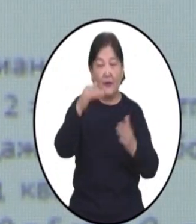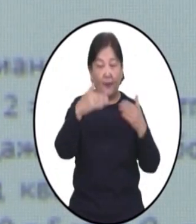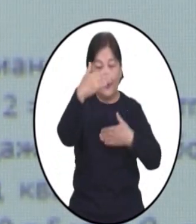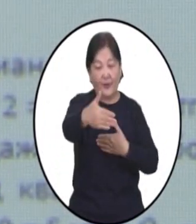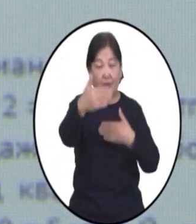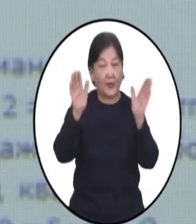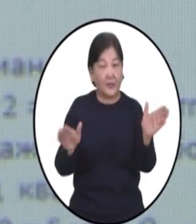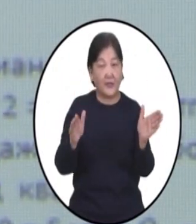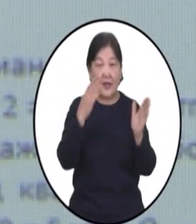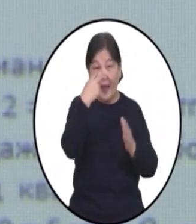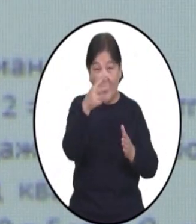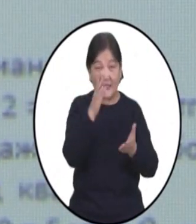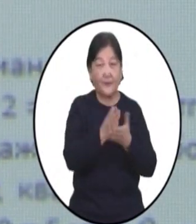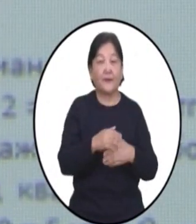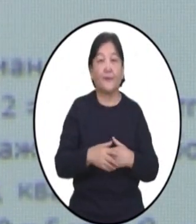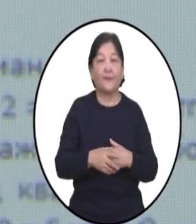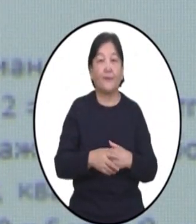маань яг хөхөр нийт